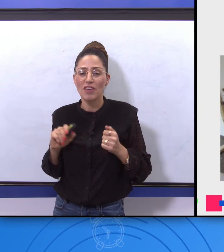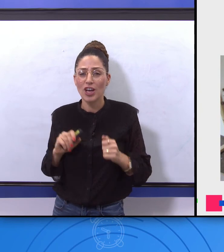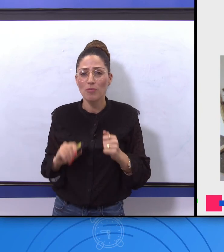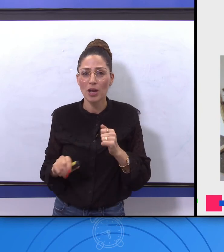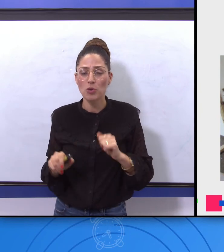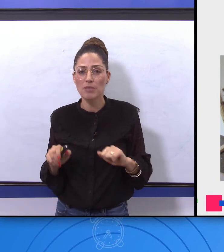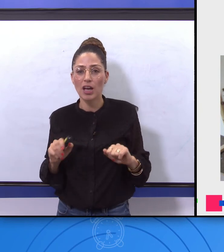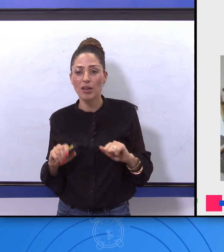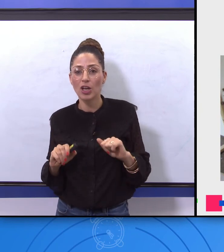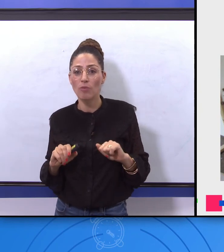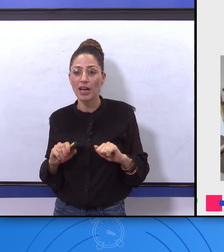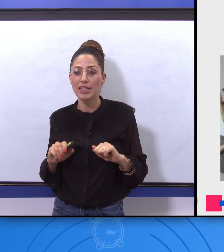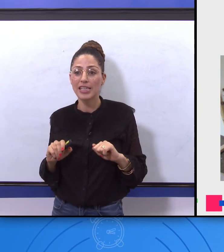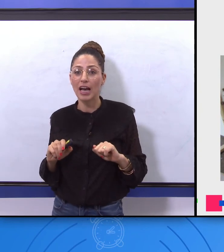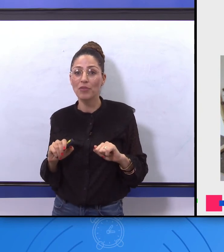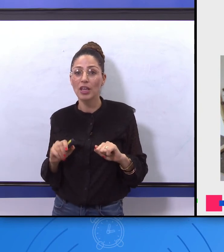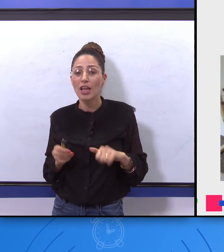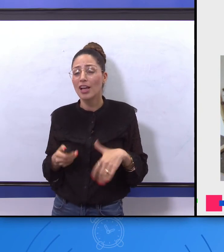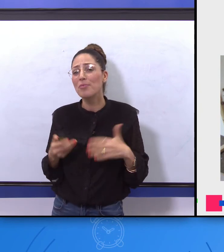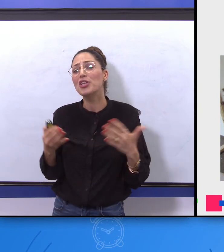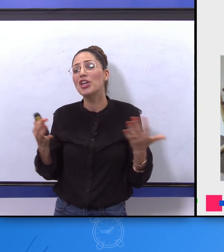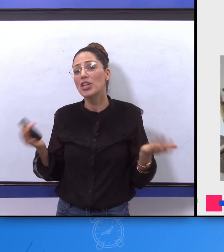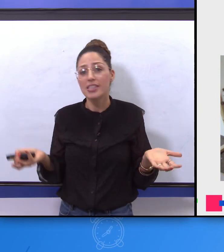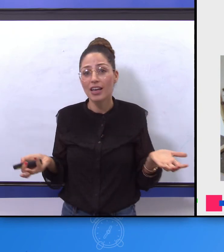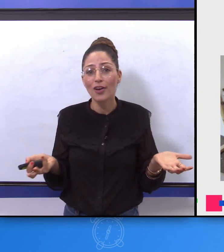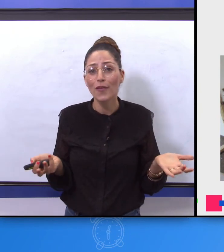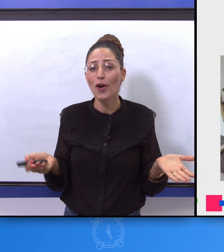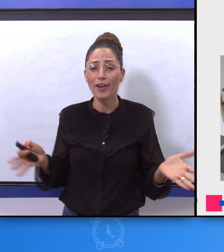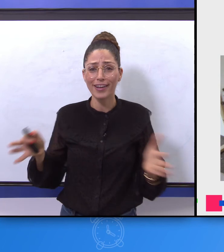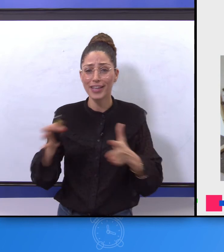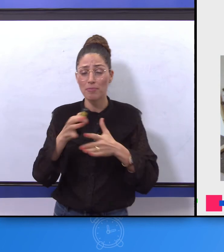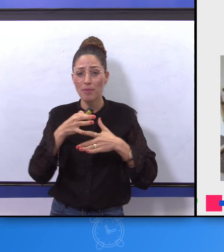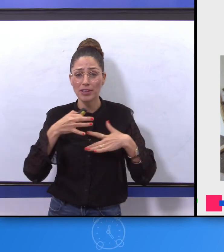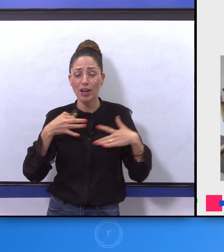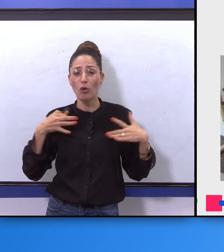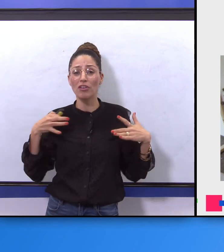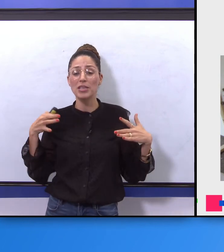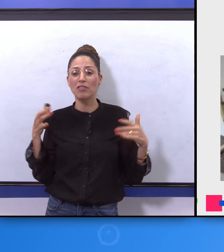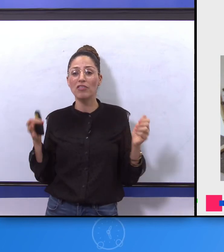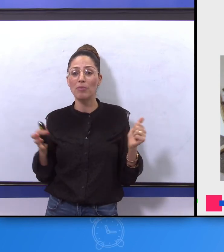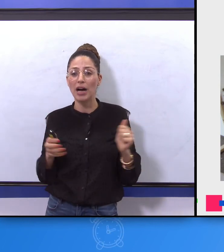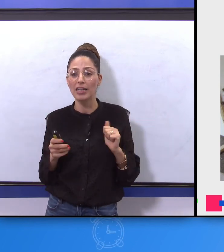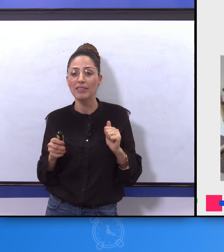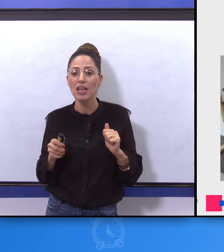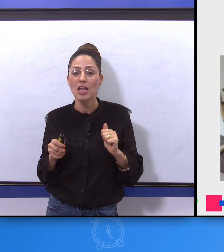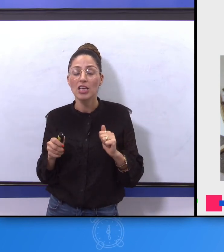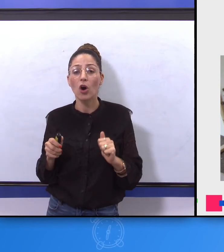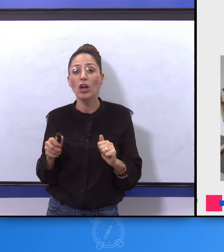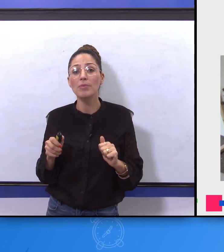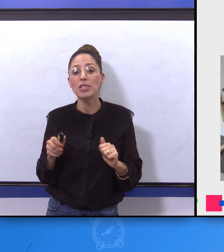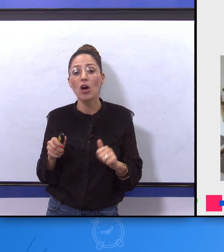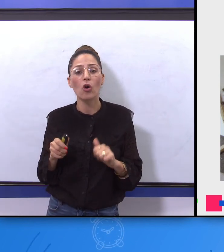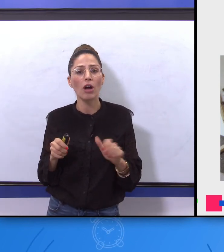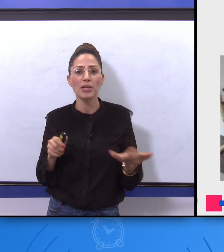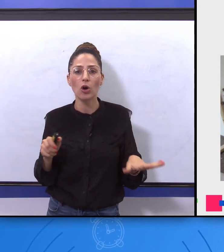אז עכשיו אנחנו בחיפושים אחרי חומרי יצירה. למי שיש חצר, או יכול לרדת ל-100 מטר הקרובים מסביב לבית,